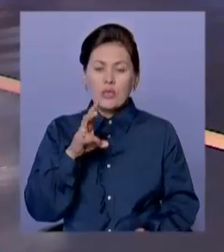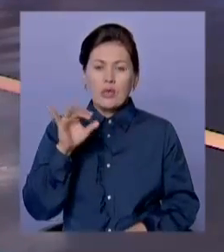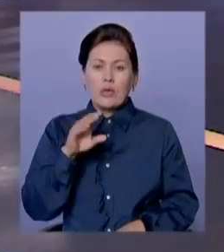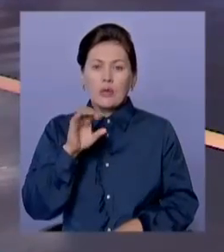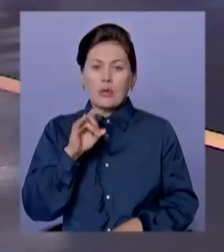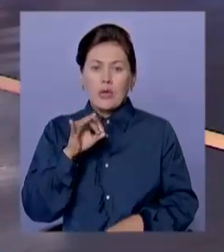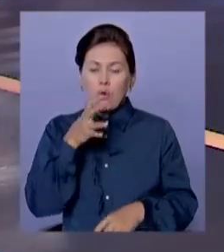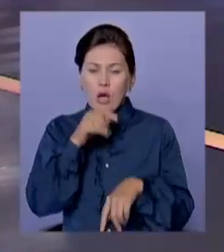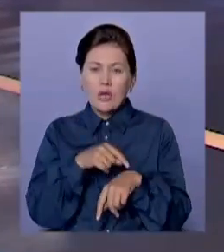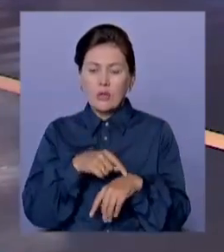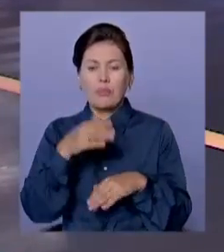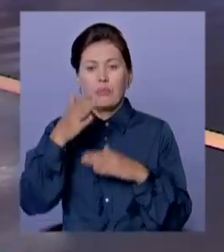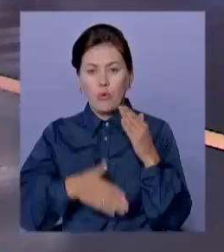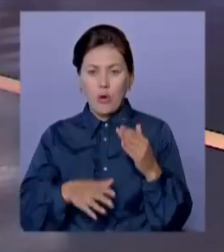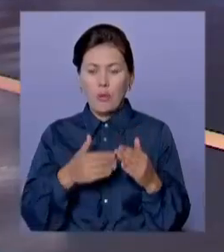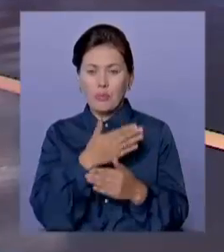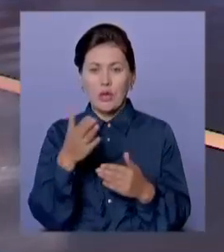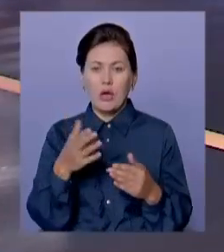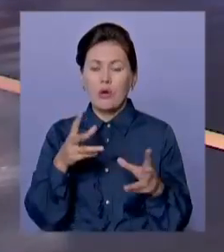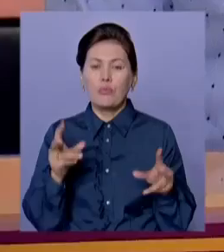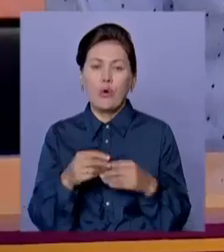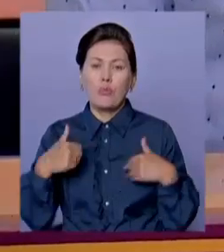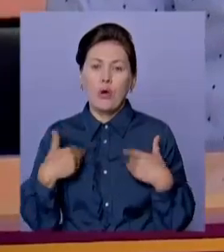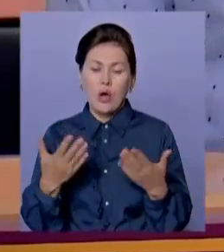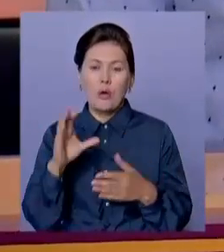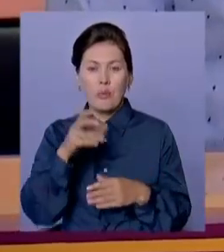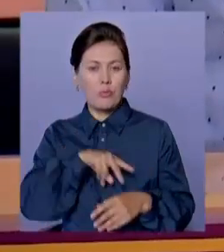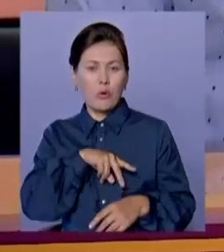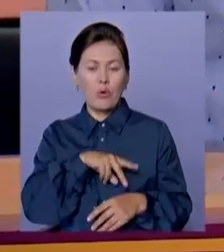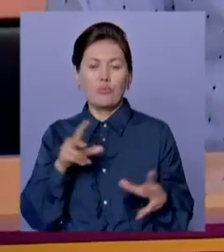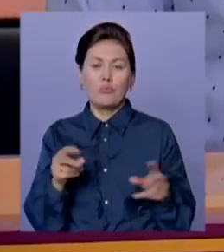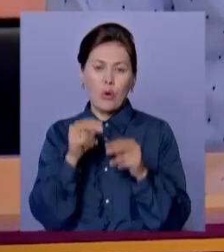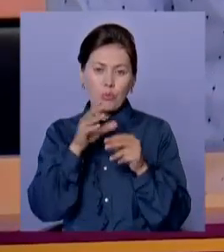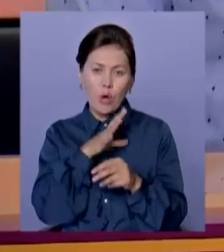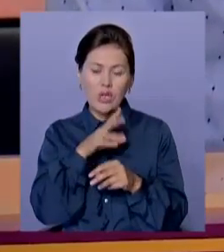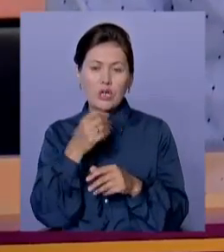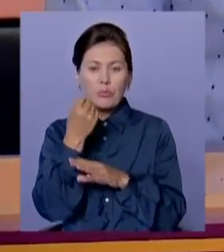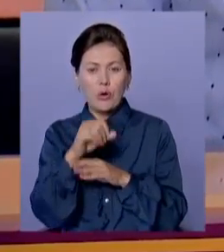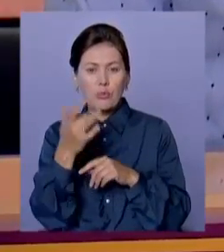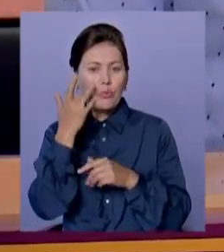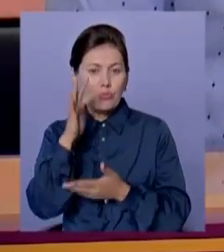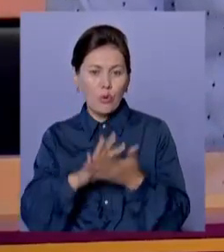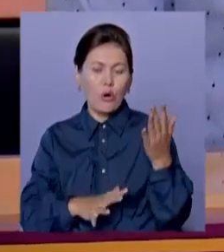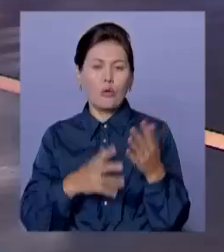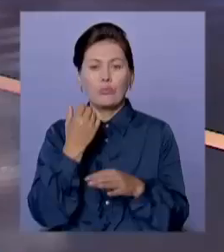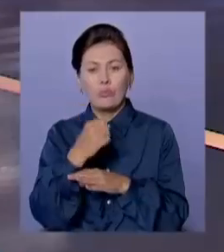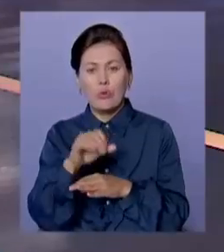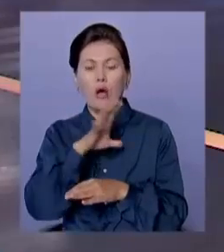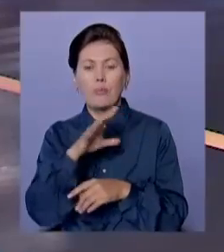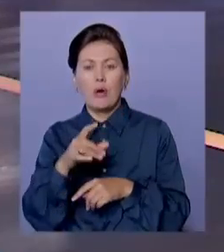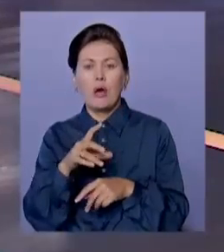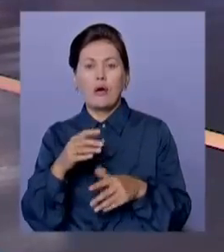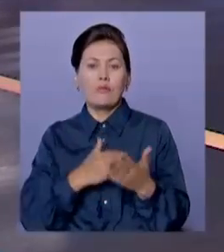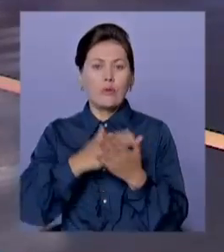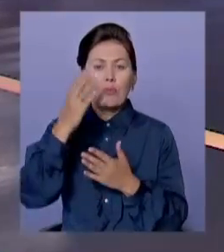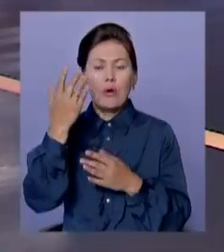бізге берілген уақыт осымен тәмамдалды. Тағы да құттықтаймын, күміс медальдарыңыз құтты болсын. Жеңістен жеңіске жете беріңіздер. Биік шыңдарды